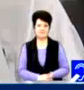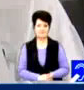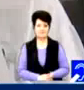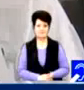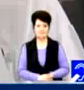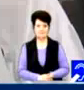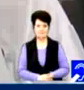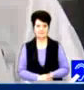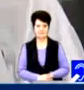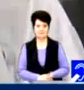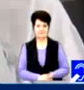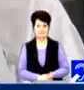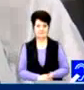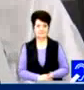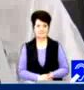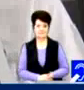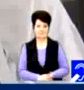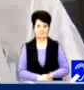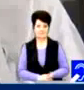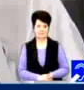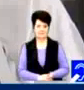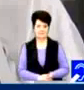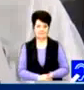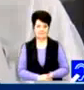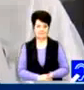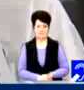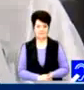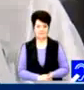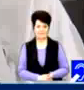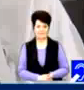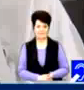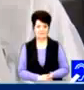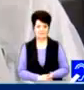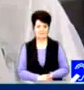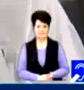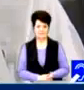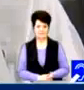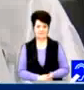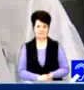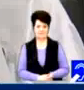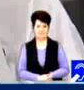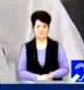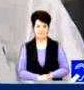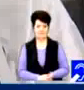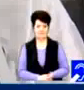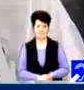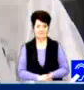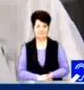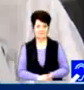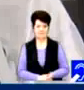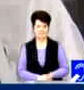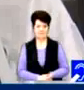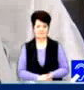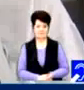samo 1000 posaca a sa drug godom imala Sam ve 36.000 Da